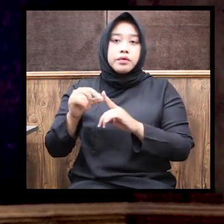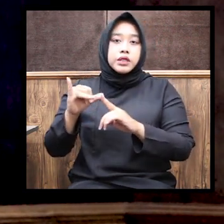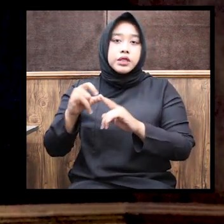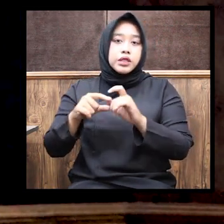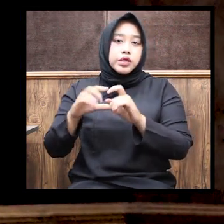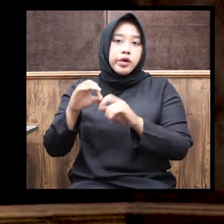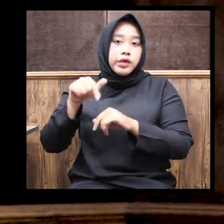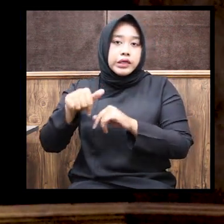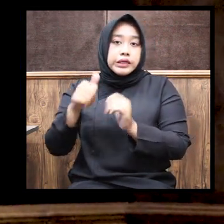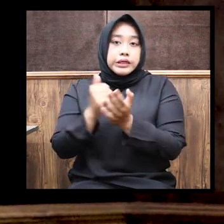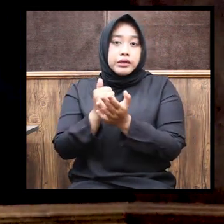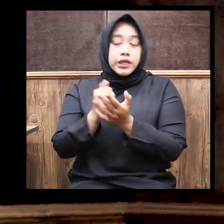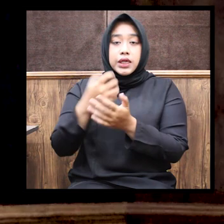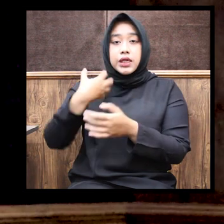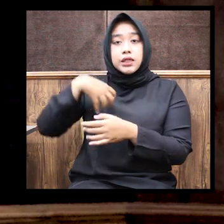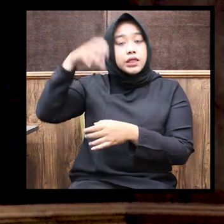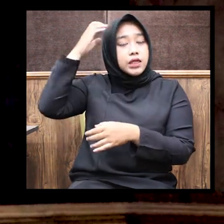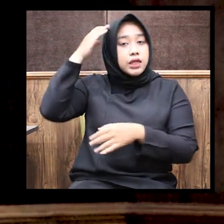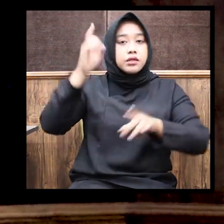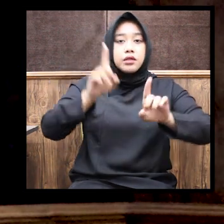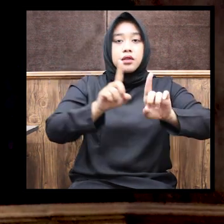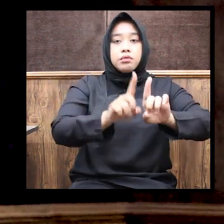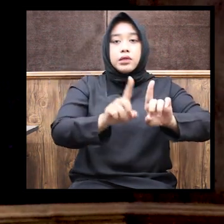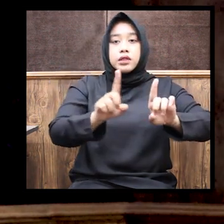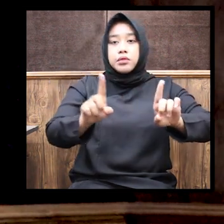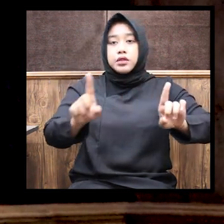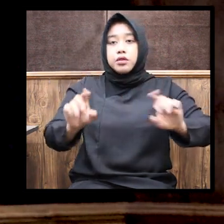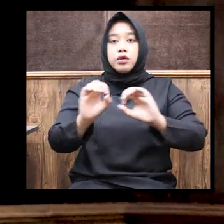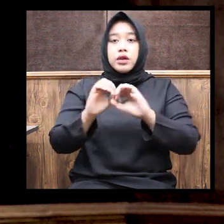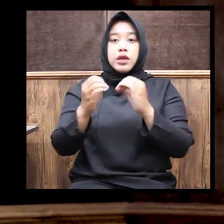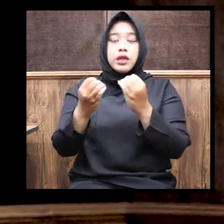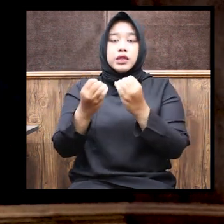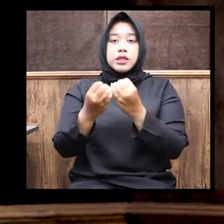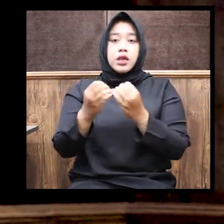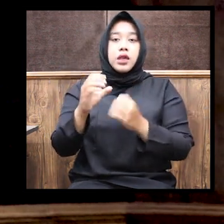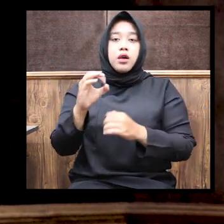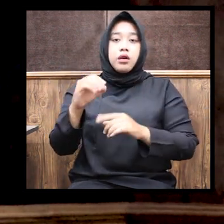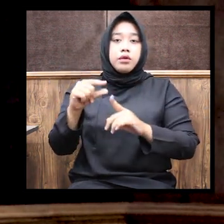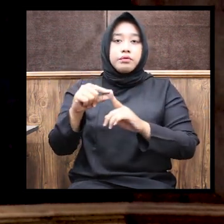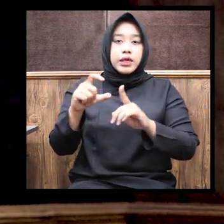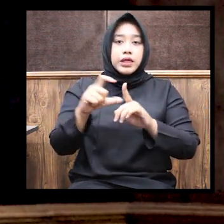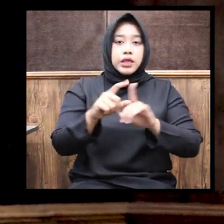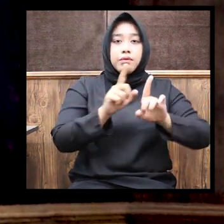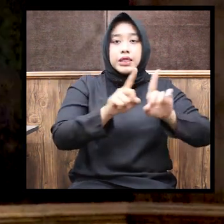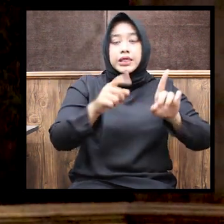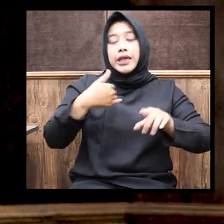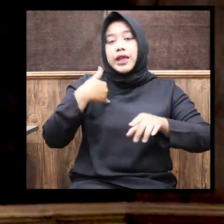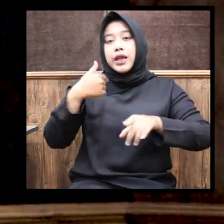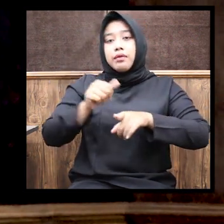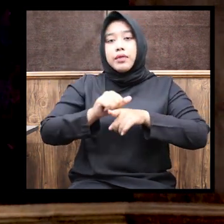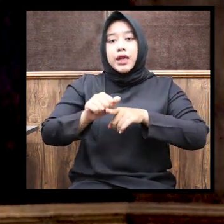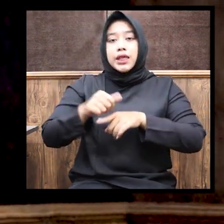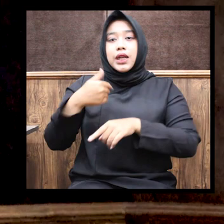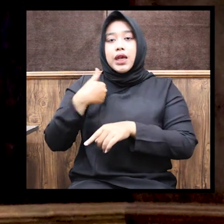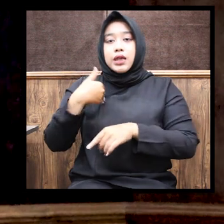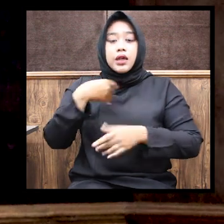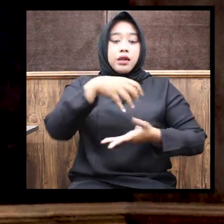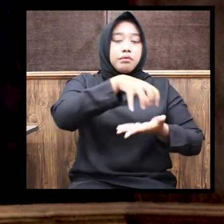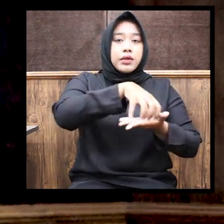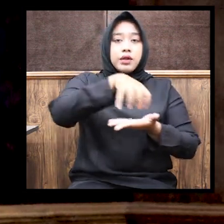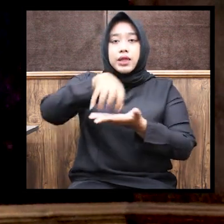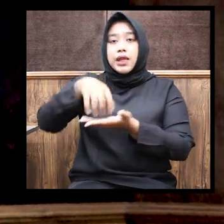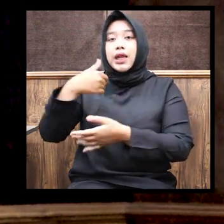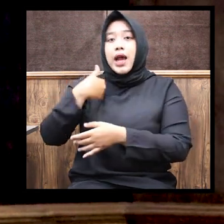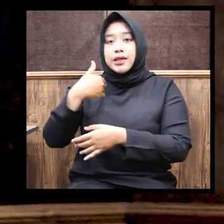di dinas di masing-masing opd ini memiliki keahlian Mas masing-masing karena di bagian pelatihannya sudah ada di bagian penempatannya sudah